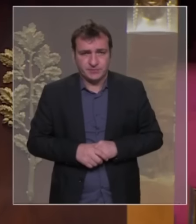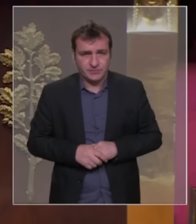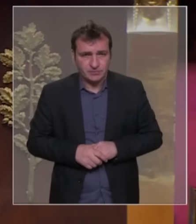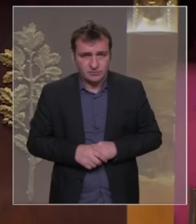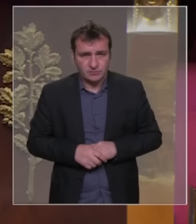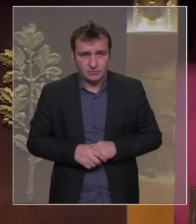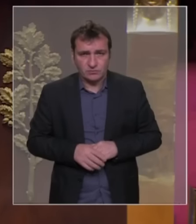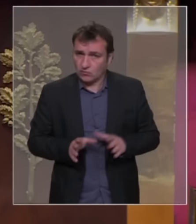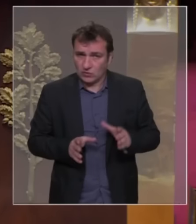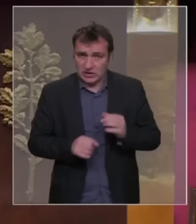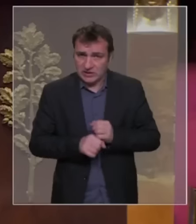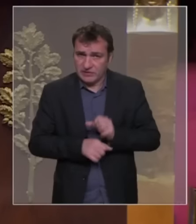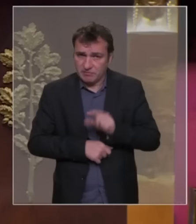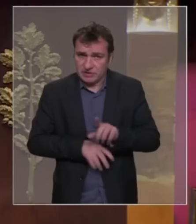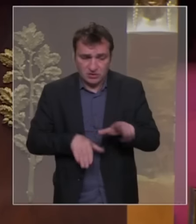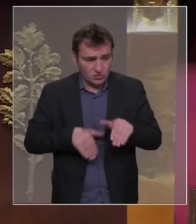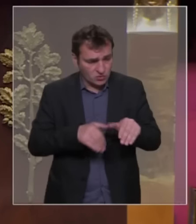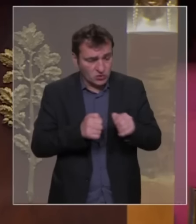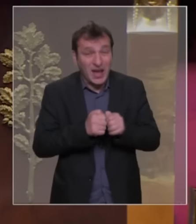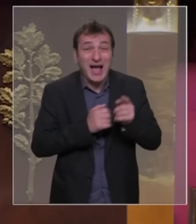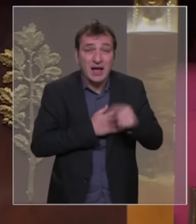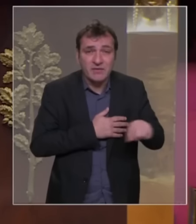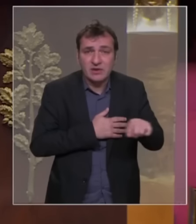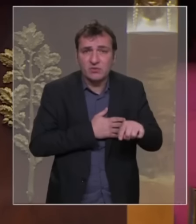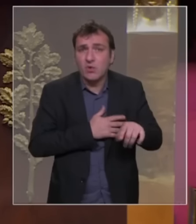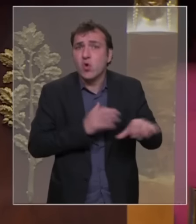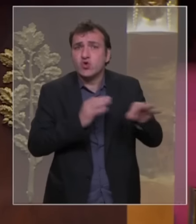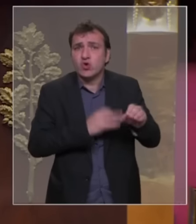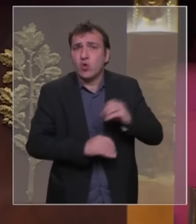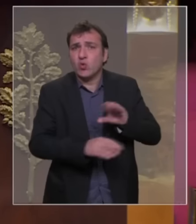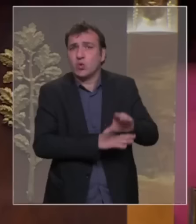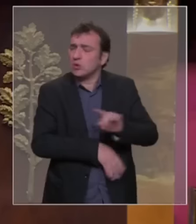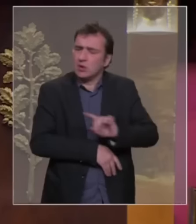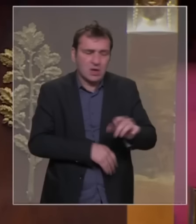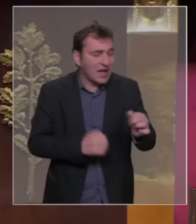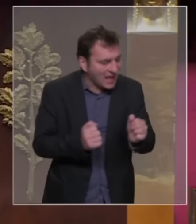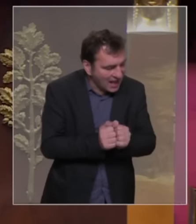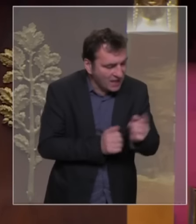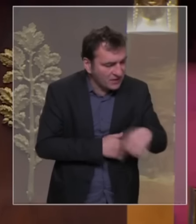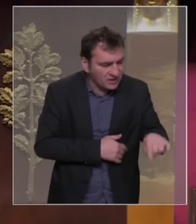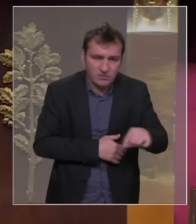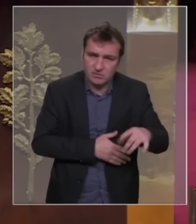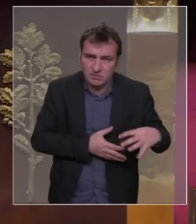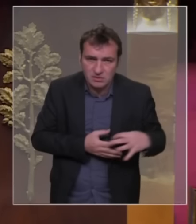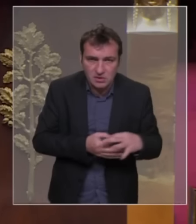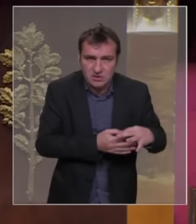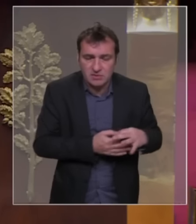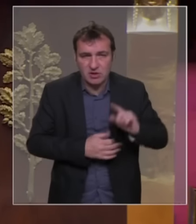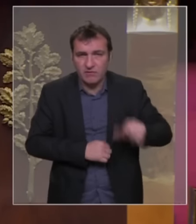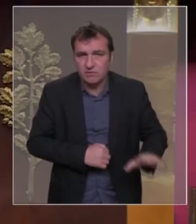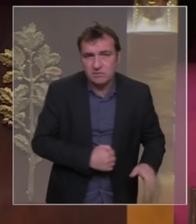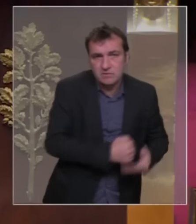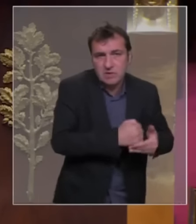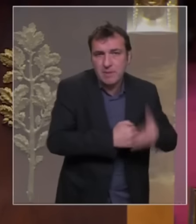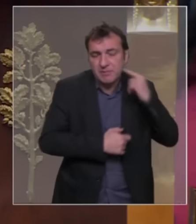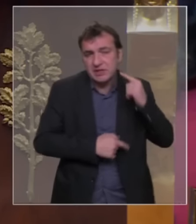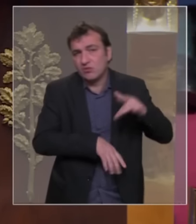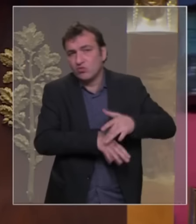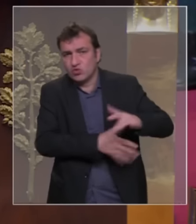travail avec eux, pas sans eux, pas contre eux, avec eux. Nous devons également les soutenir lorsqu'ils sont frappés par des